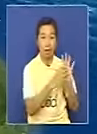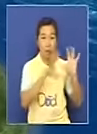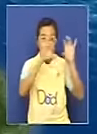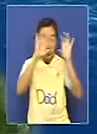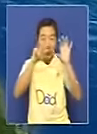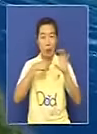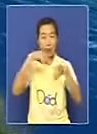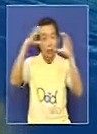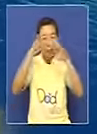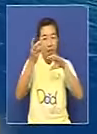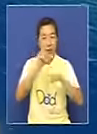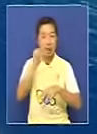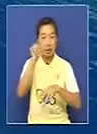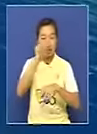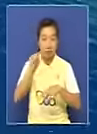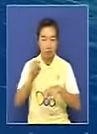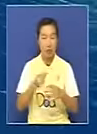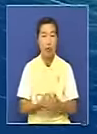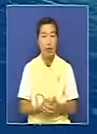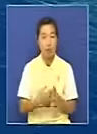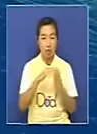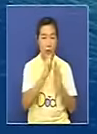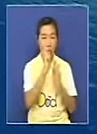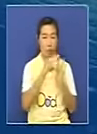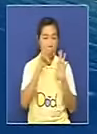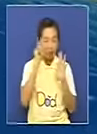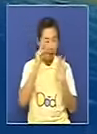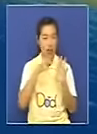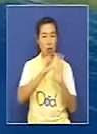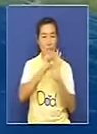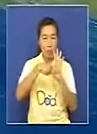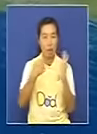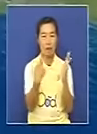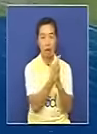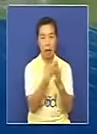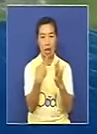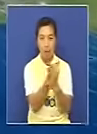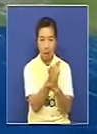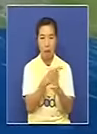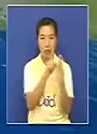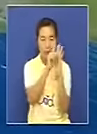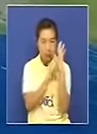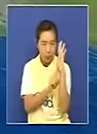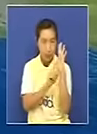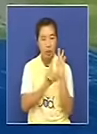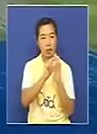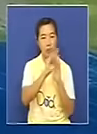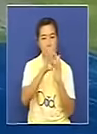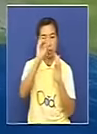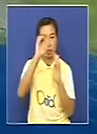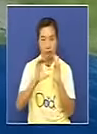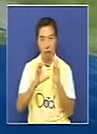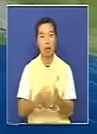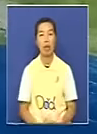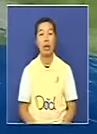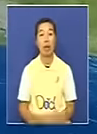กับฝนฟ้าคะนองบางแห่งร้อยละ20ของพื้นที่อุทัยธานีสุพรรณบุรีกาญจนบุรีราชบุรีนะครับอุณหภูมิต่ำสุด24องศาเซลเ